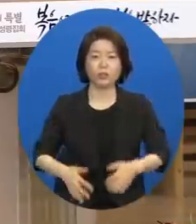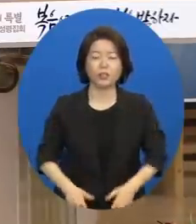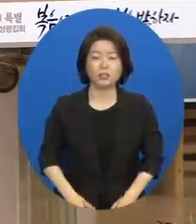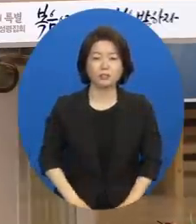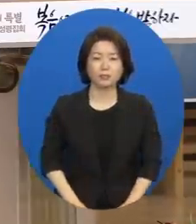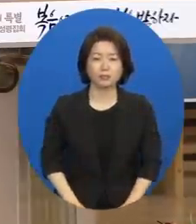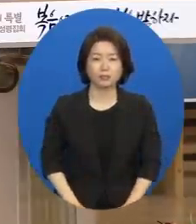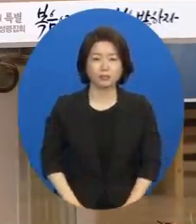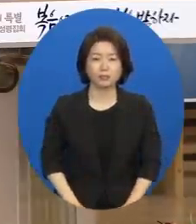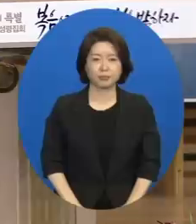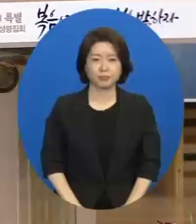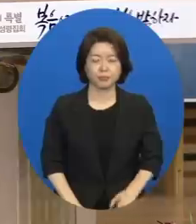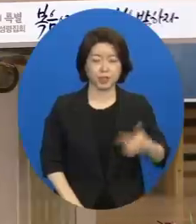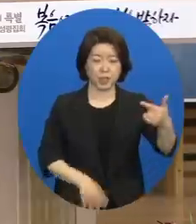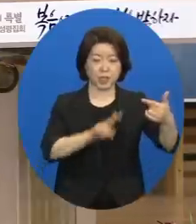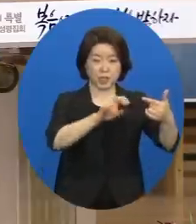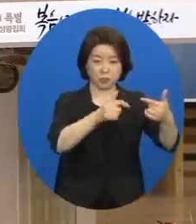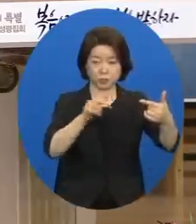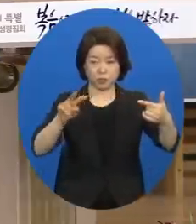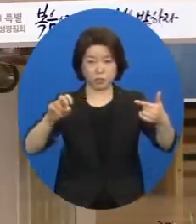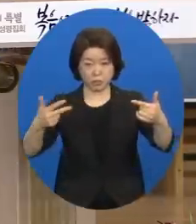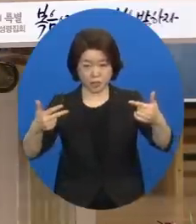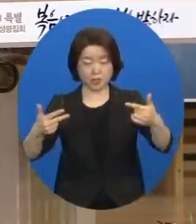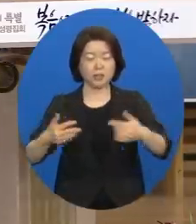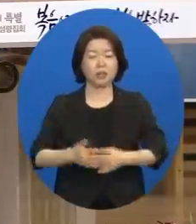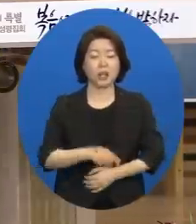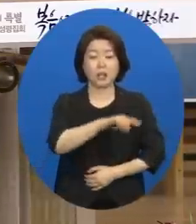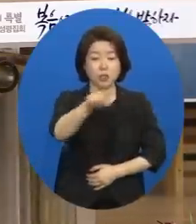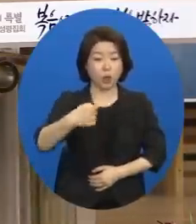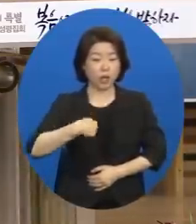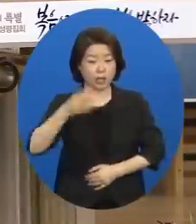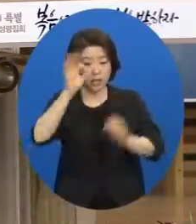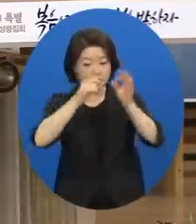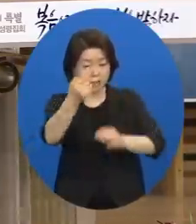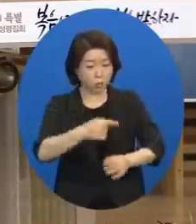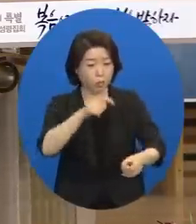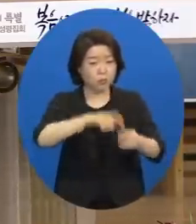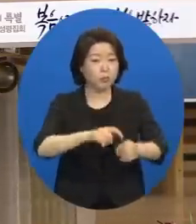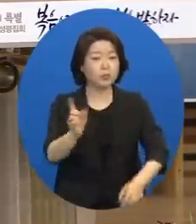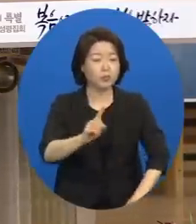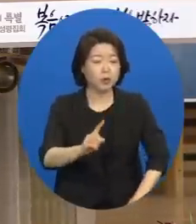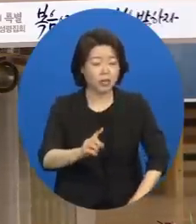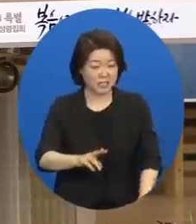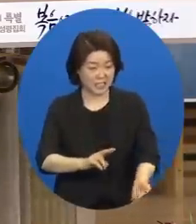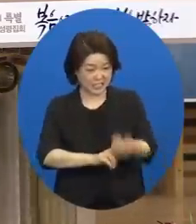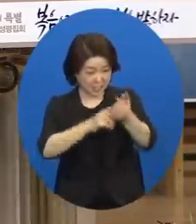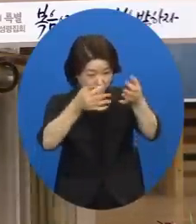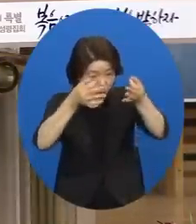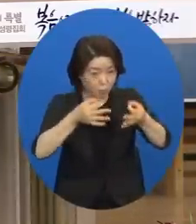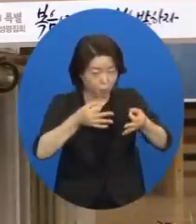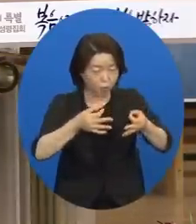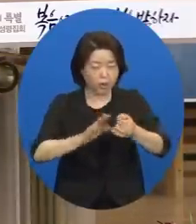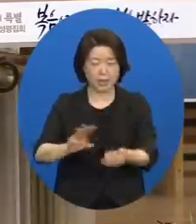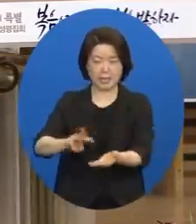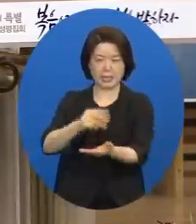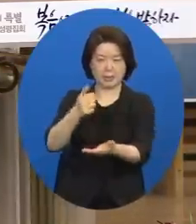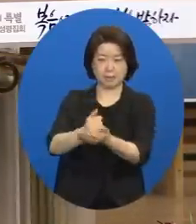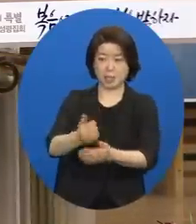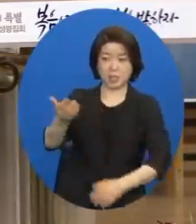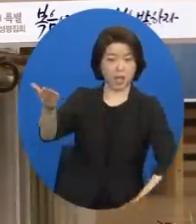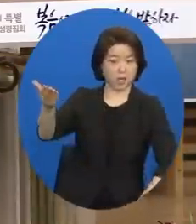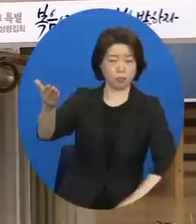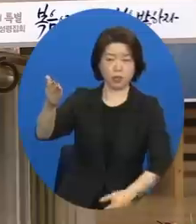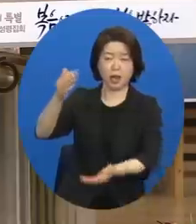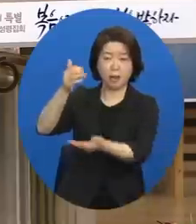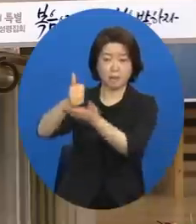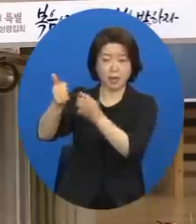6장 26절 27절에 보면 너희가 나를 찾은 까닭은 표적을 보고 즉 메시아 이분이 메시아라고